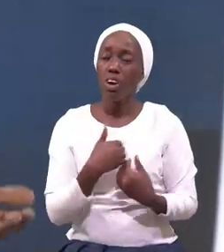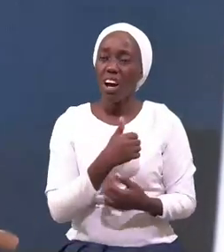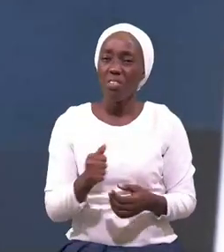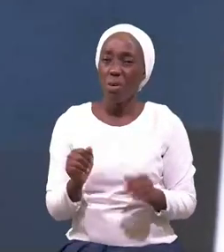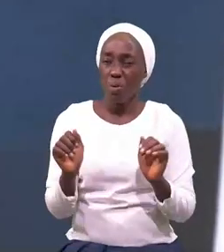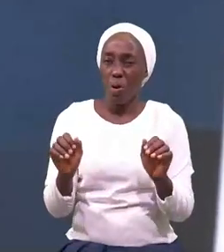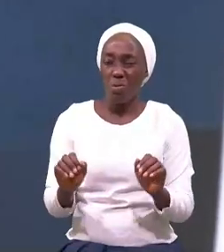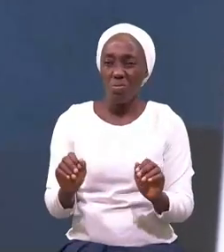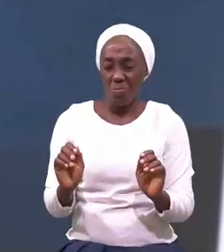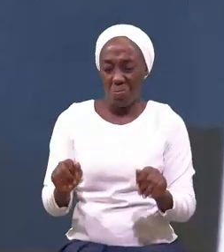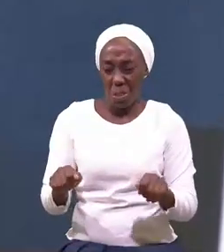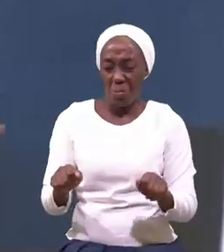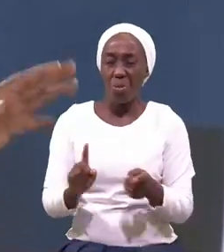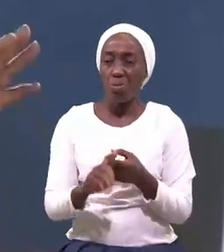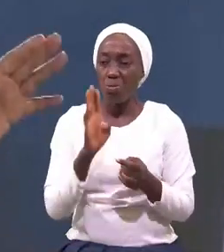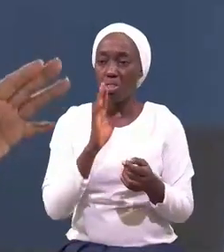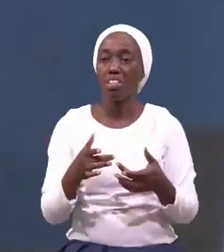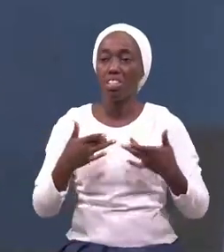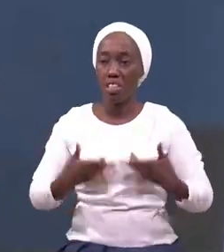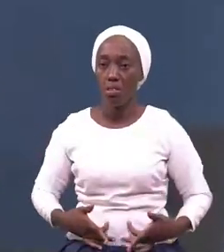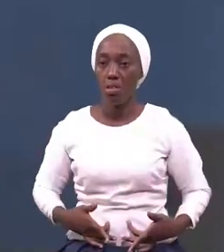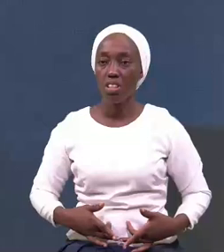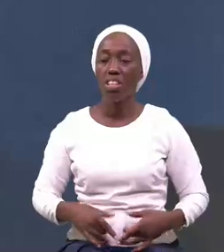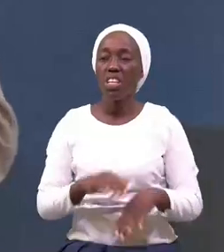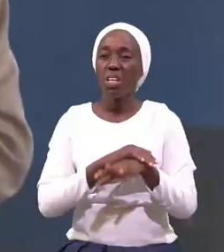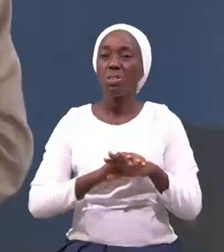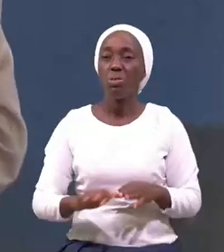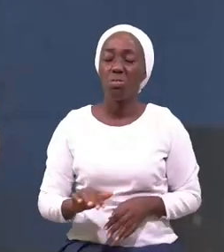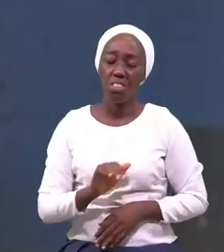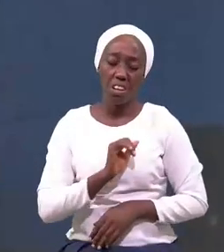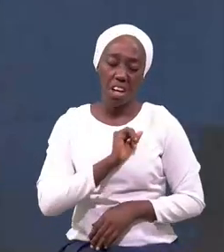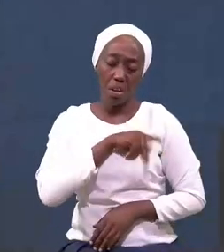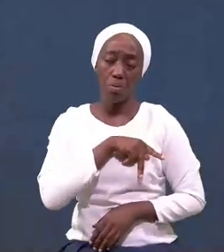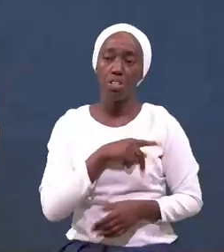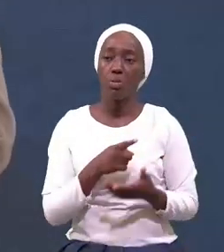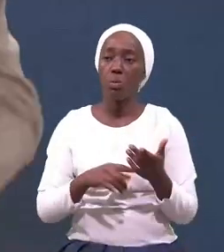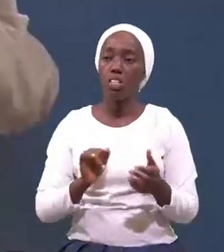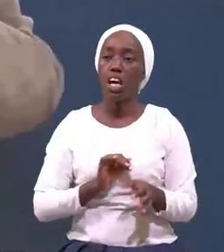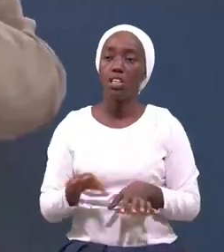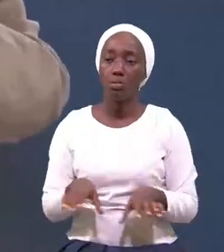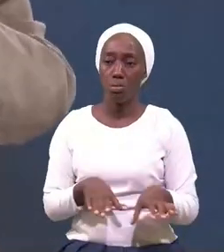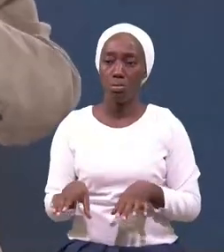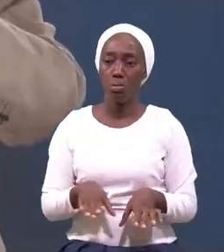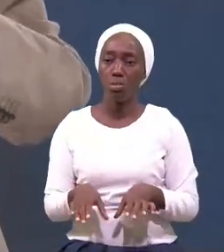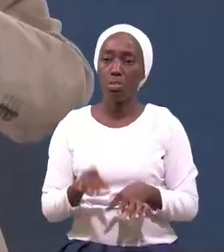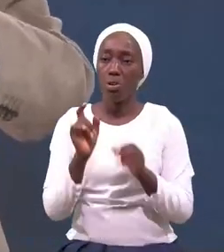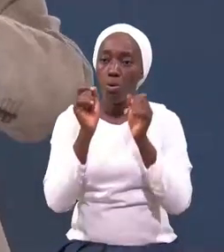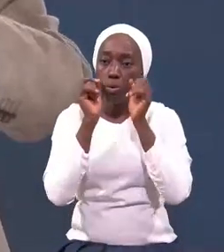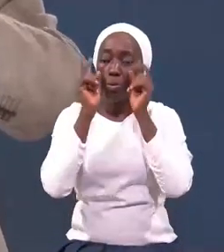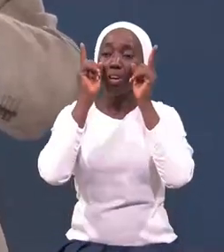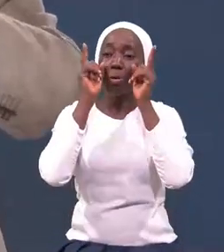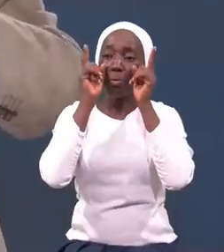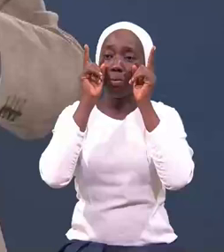Tu auras la tendance de te décourager. Ah, on n'apprécie pas ce que je fais. Tu te réveilles.